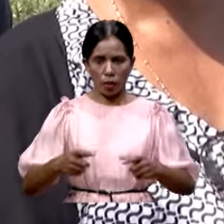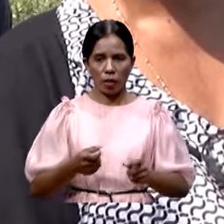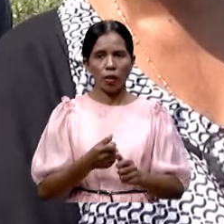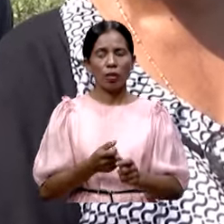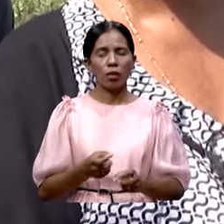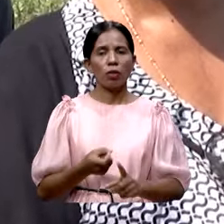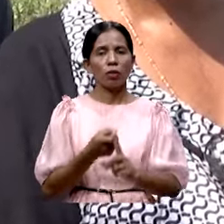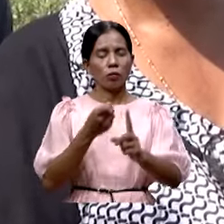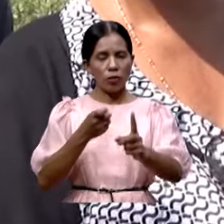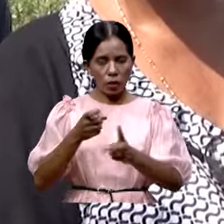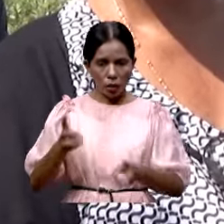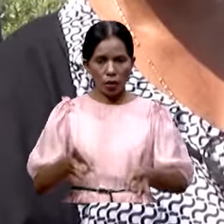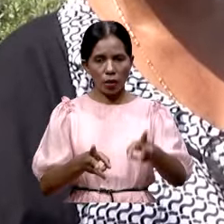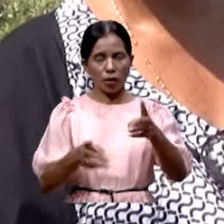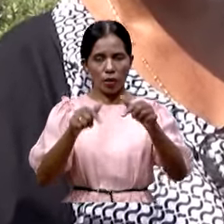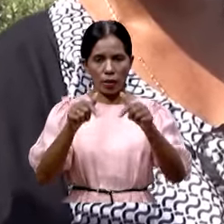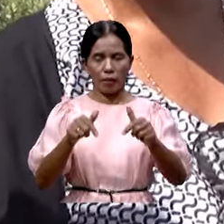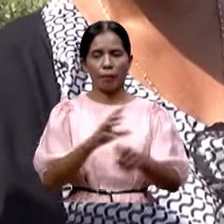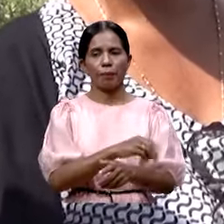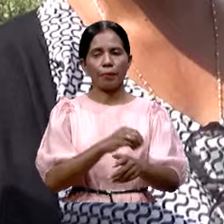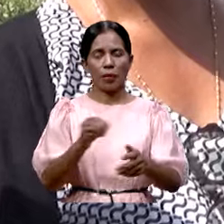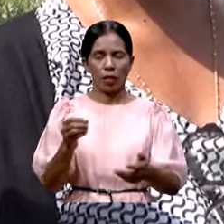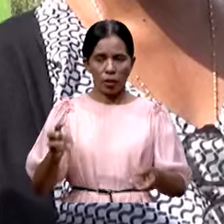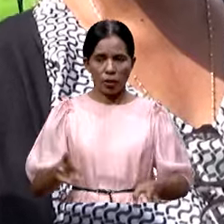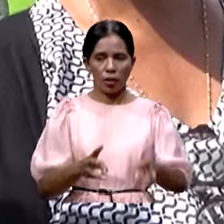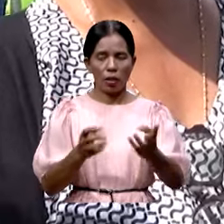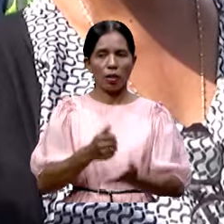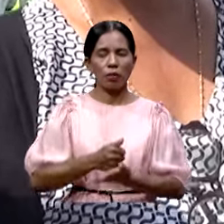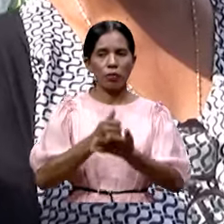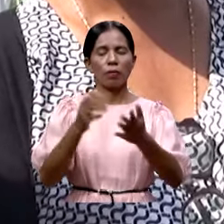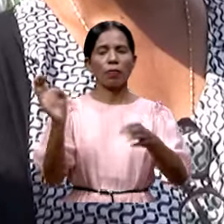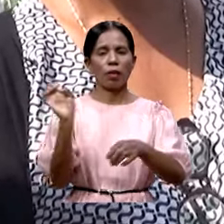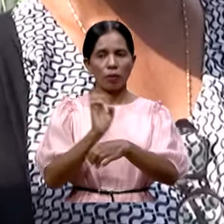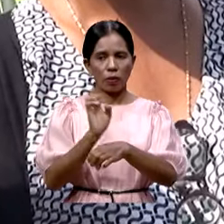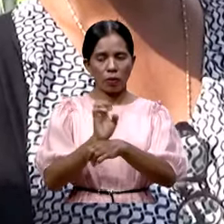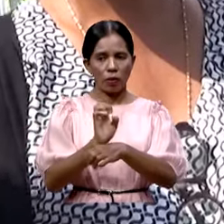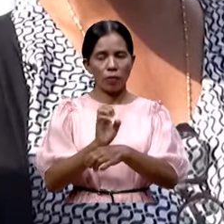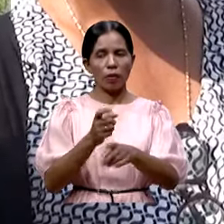Nemos esta estrada, nemos se facilita também para a potência e a economia, né? Mais